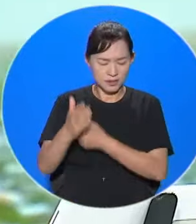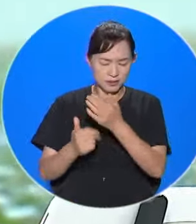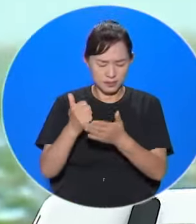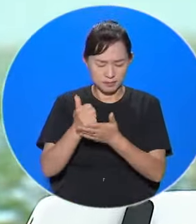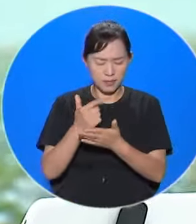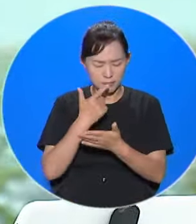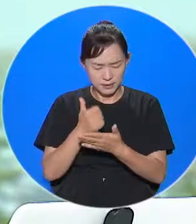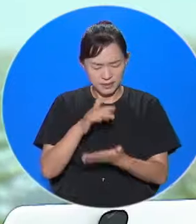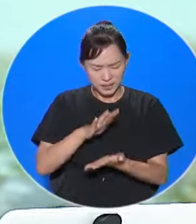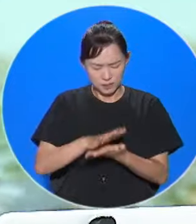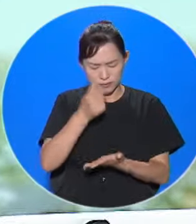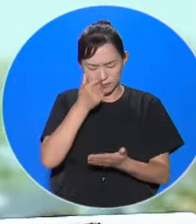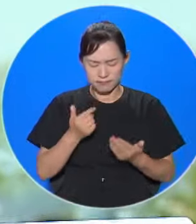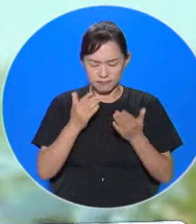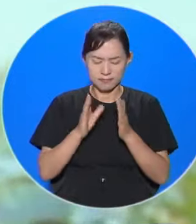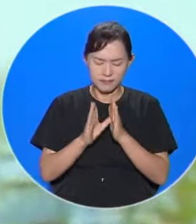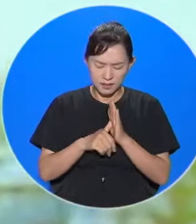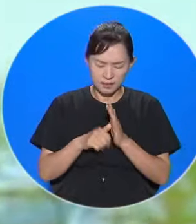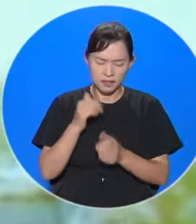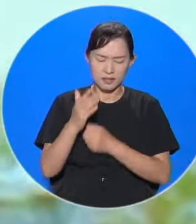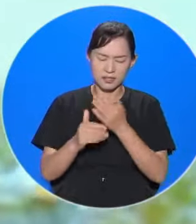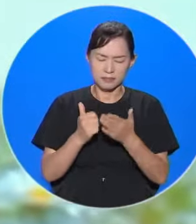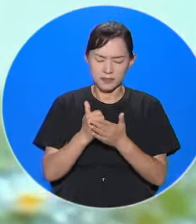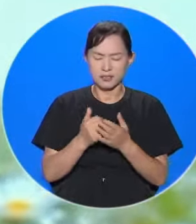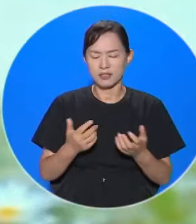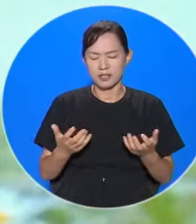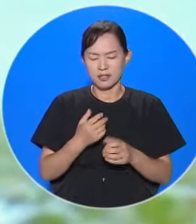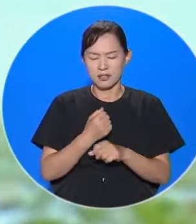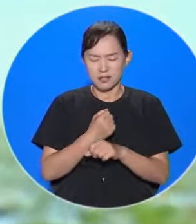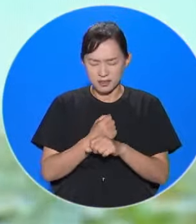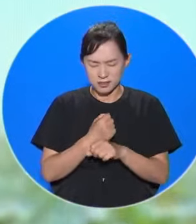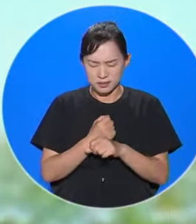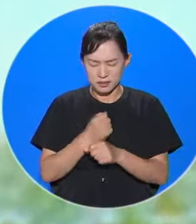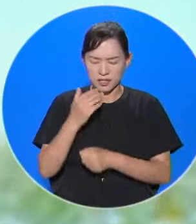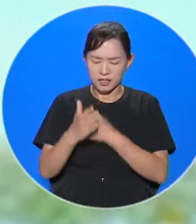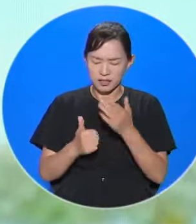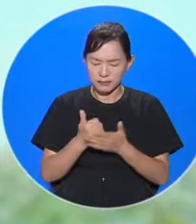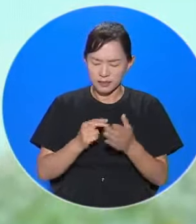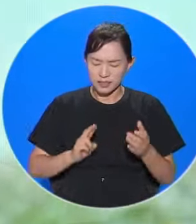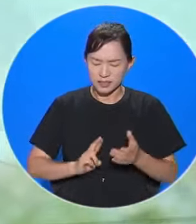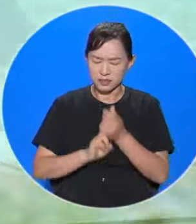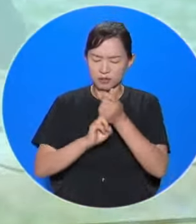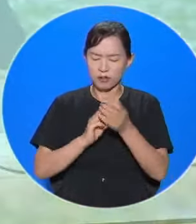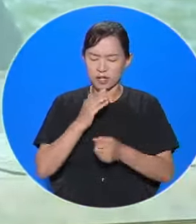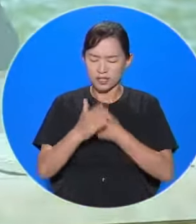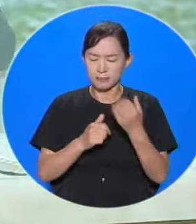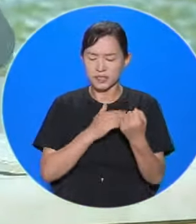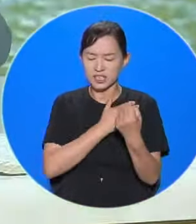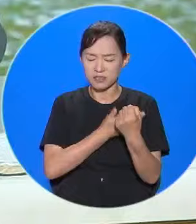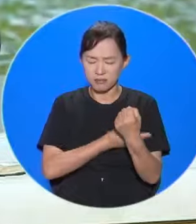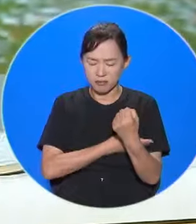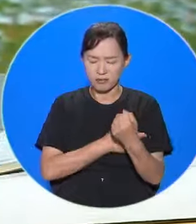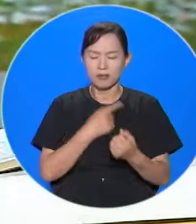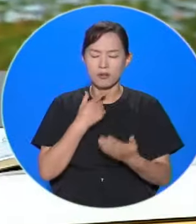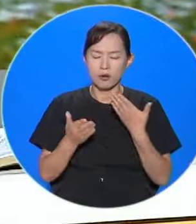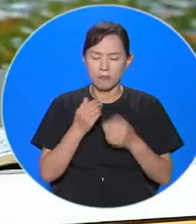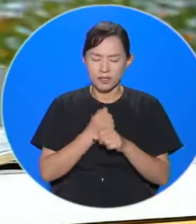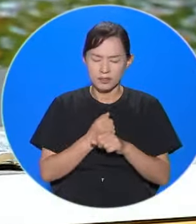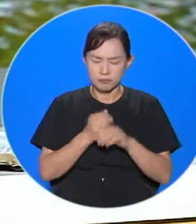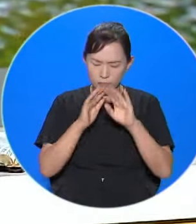아버지, 뜨겁게 기도할 때 또한 하나님께서 역사하시는 하나님의 기적, 하나님의 능력을 경험하는 우리